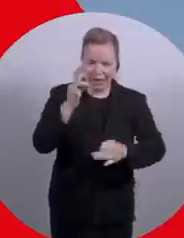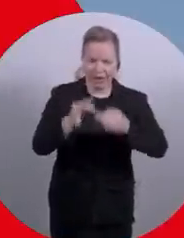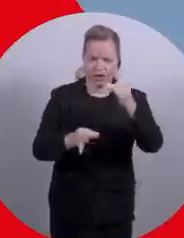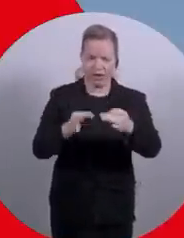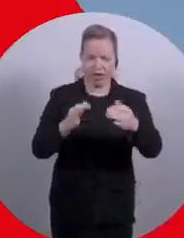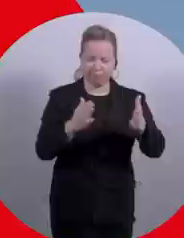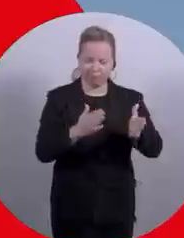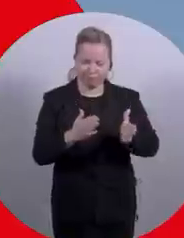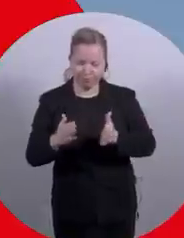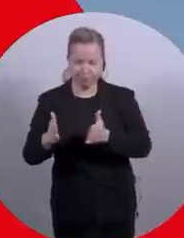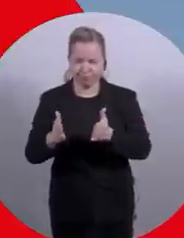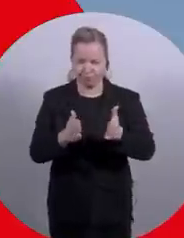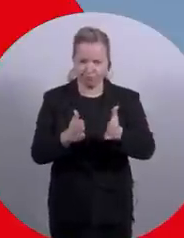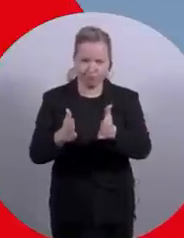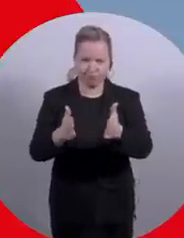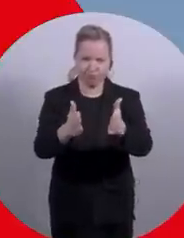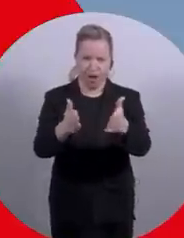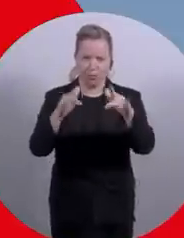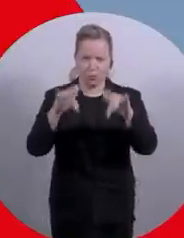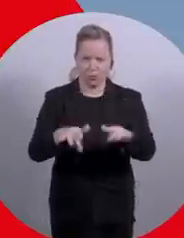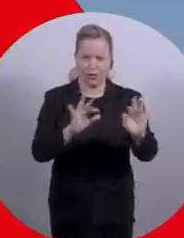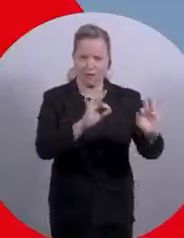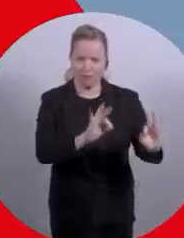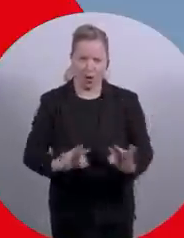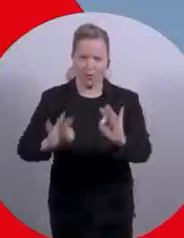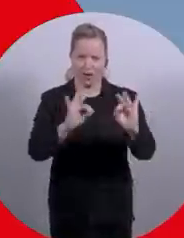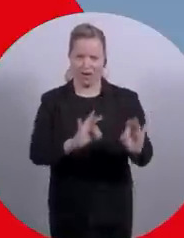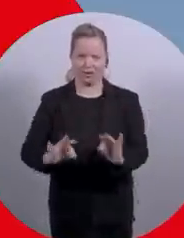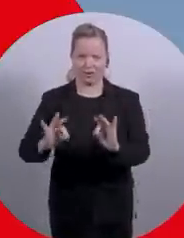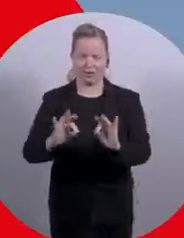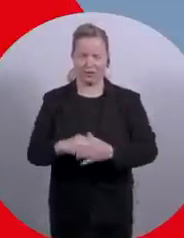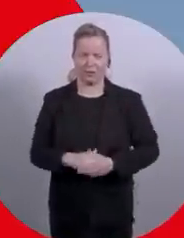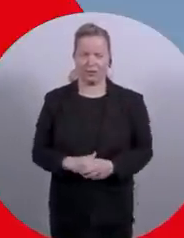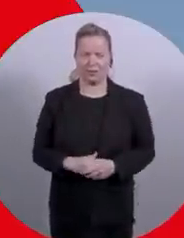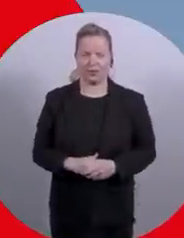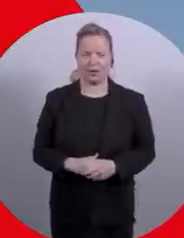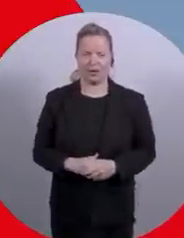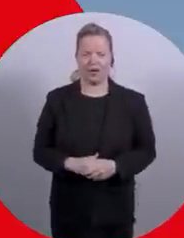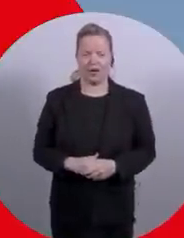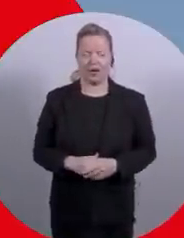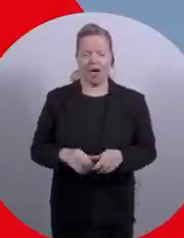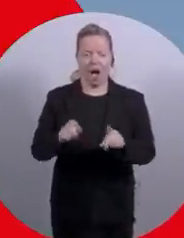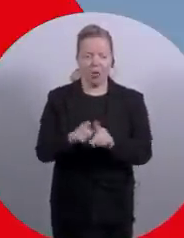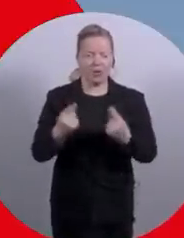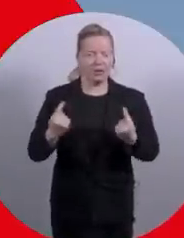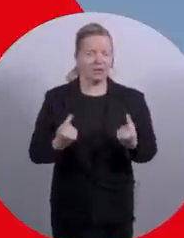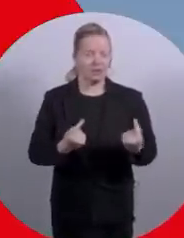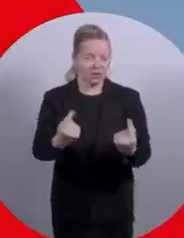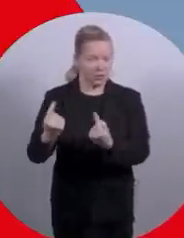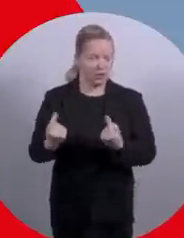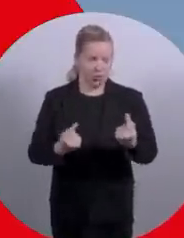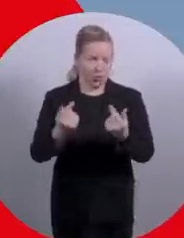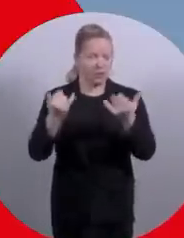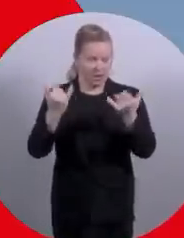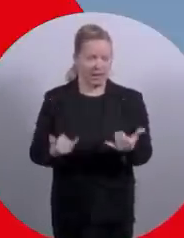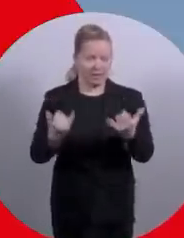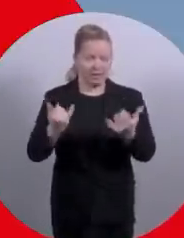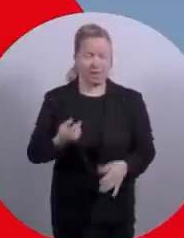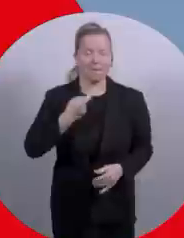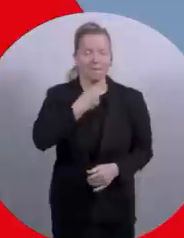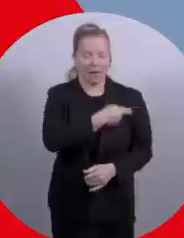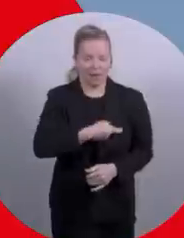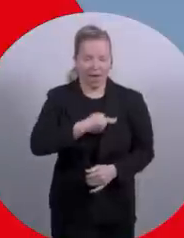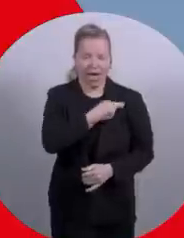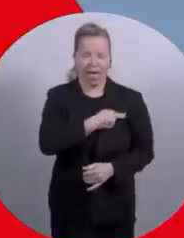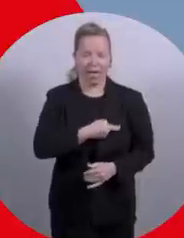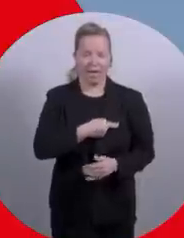vorzubereiten und wir haben Objektiv auch eine Situation dass unsere Partei derzeit eben